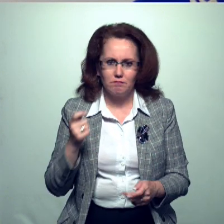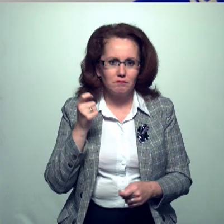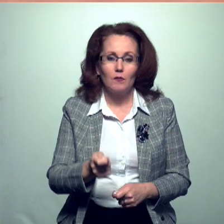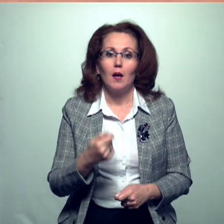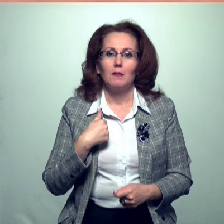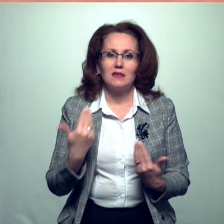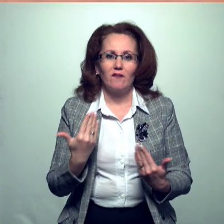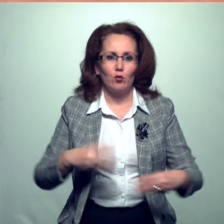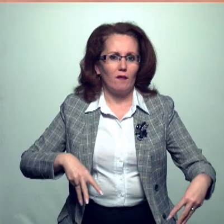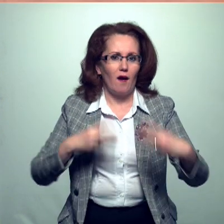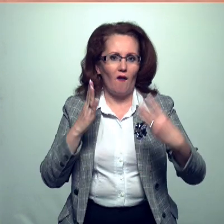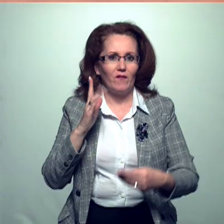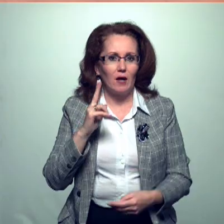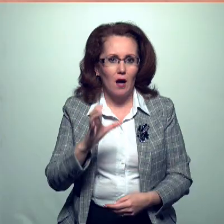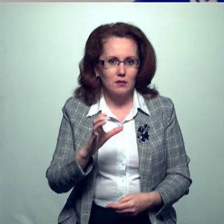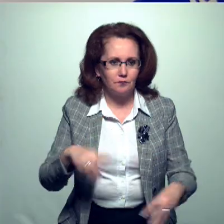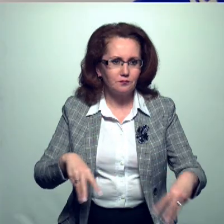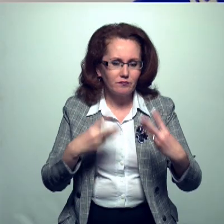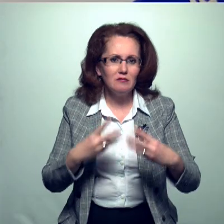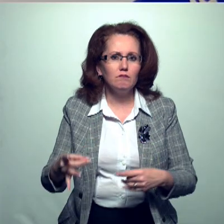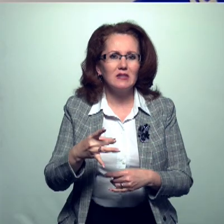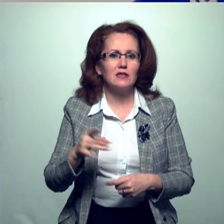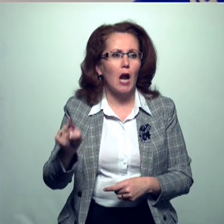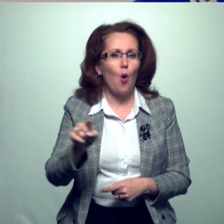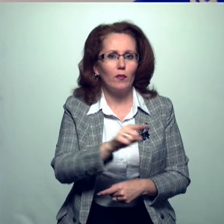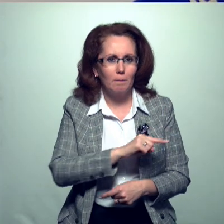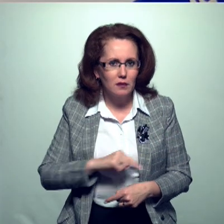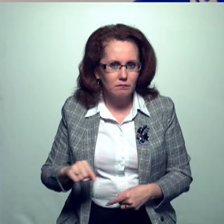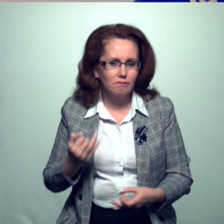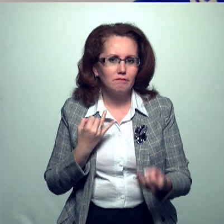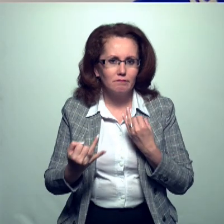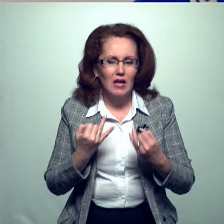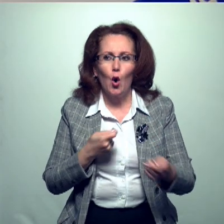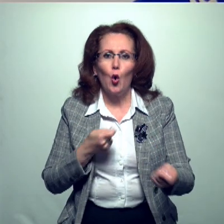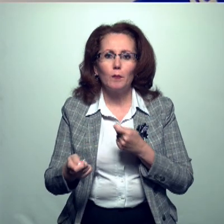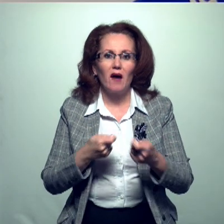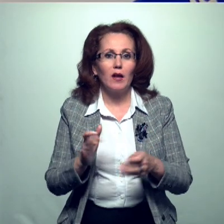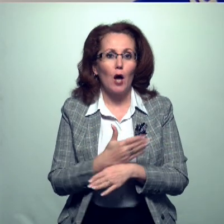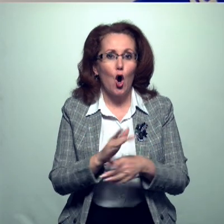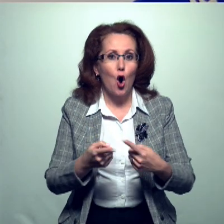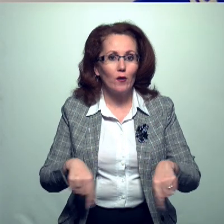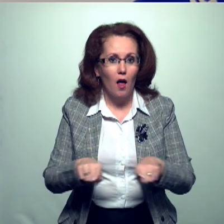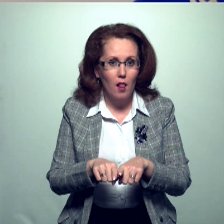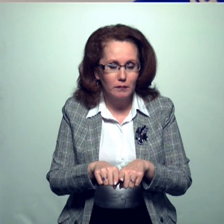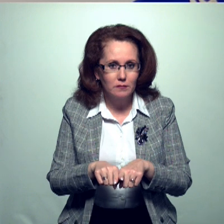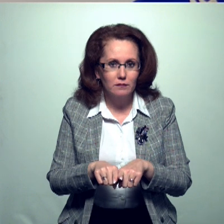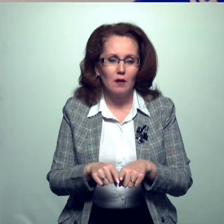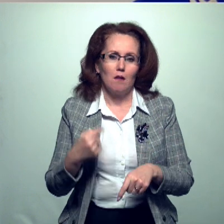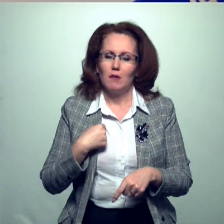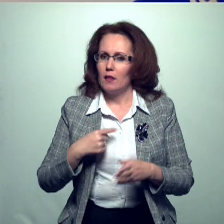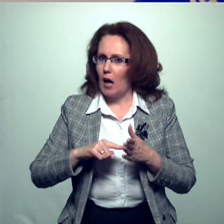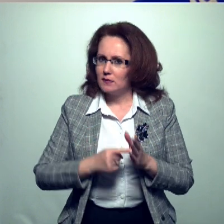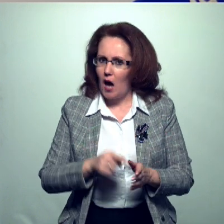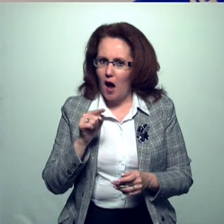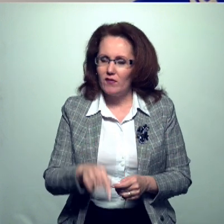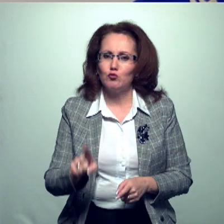Сегодня мы ВКС проводим с районными управлениями, отделами. Мы